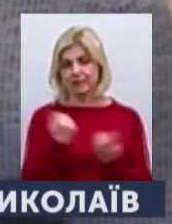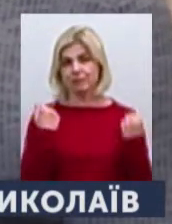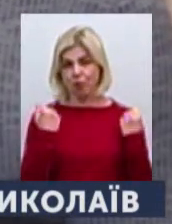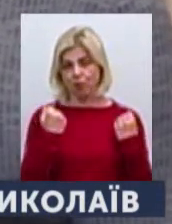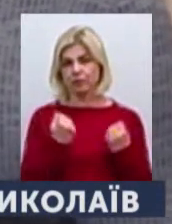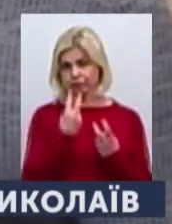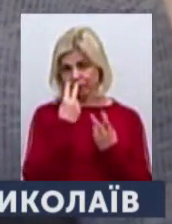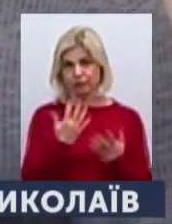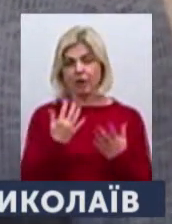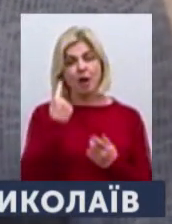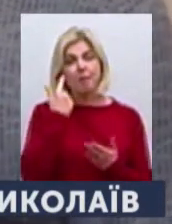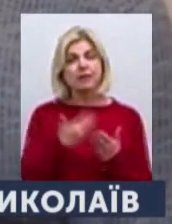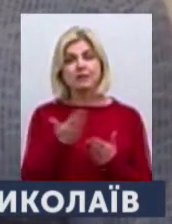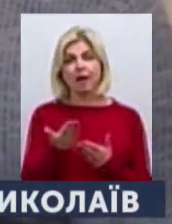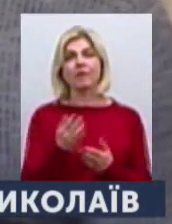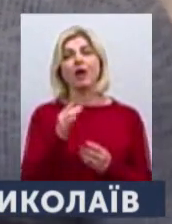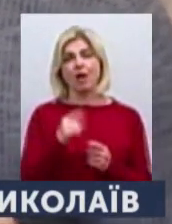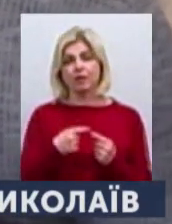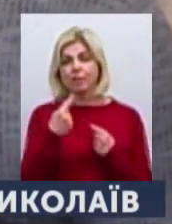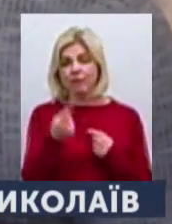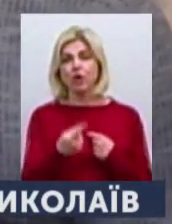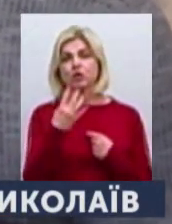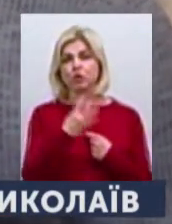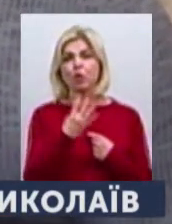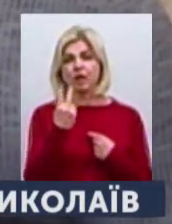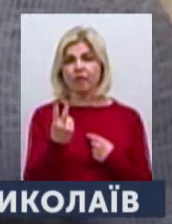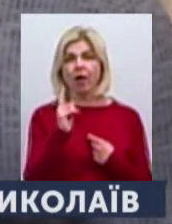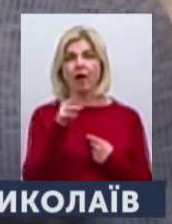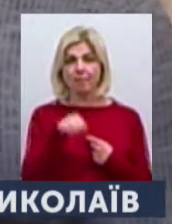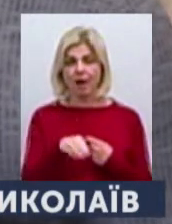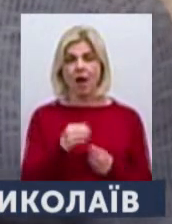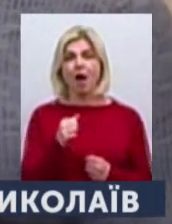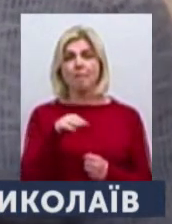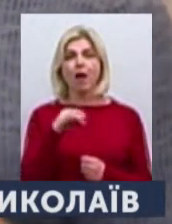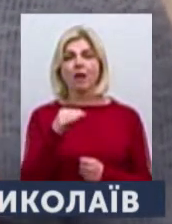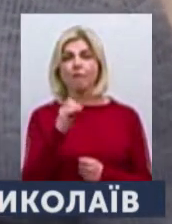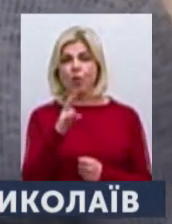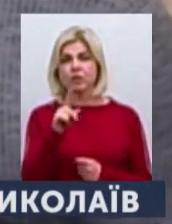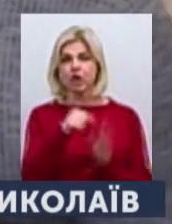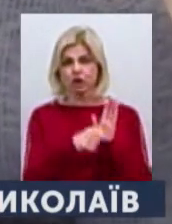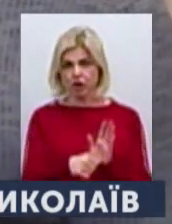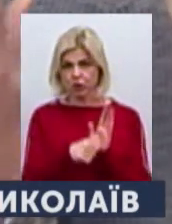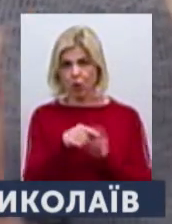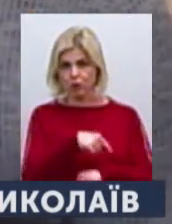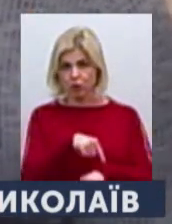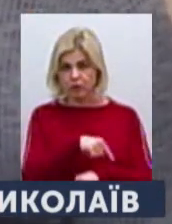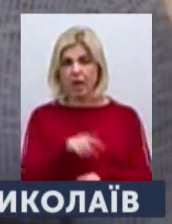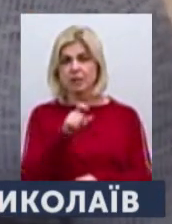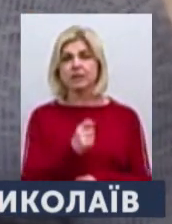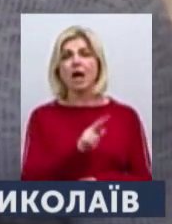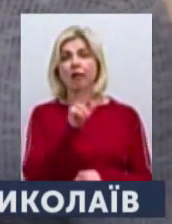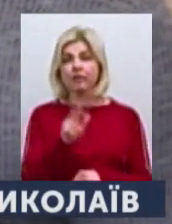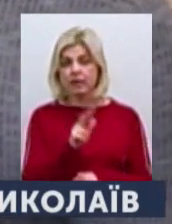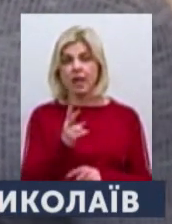видовищний. Уявіть, спортсмен має подолати дистанцію 42 кілометри, марафонську дистанцію всього за 6 годин. І якщо за перші 3 години він не